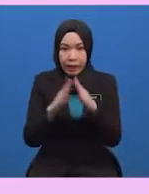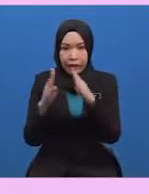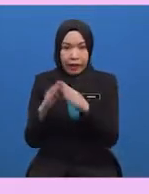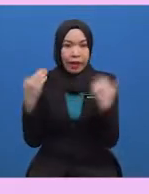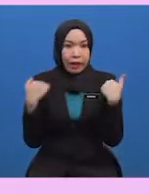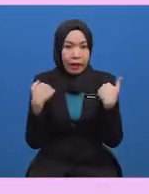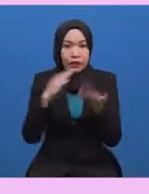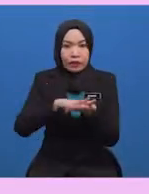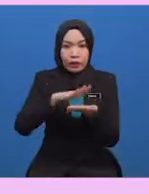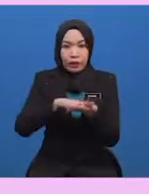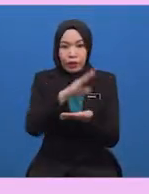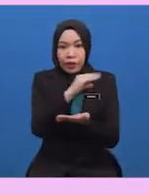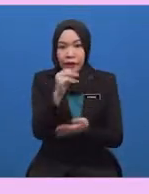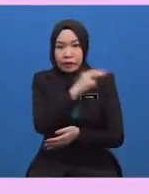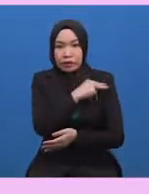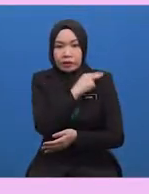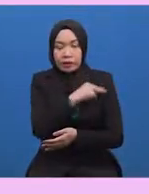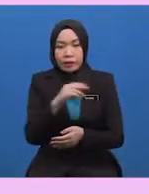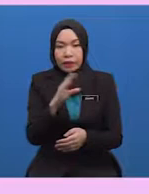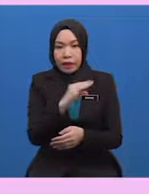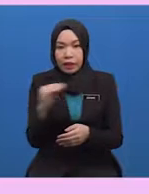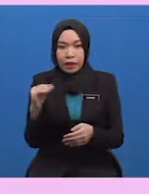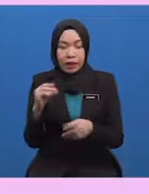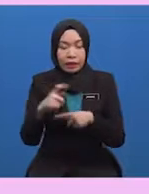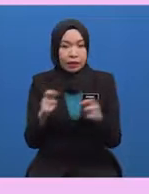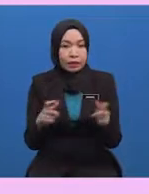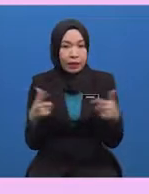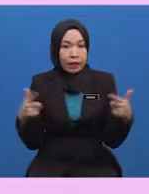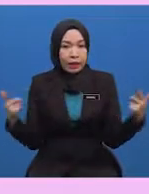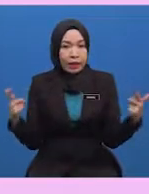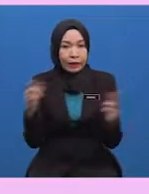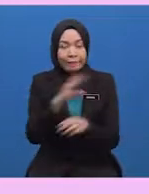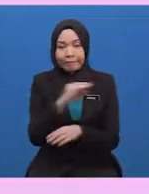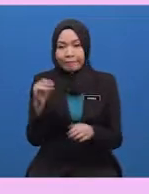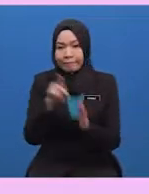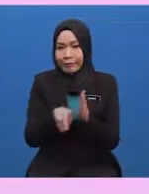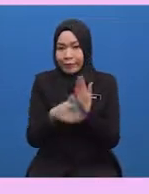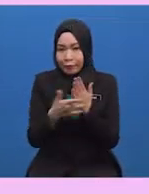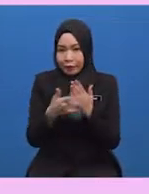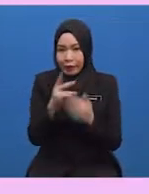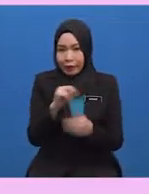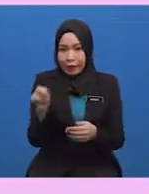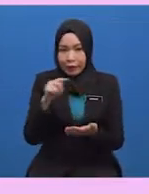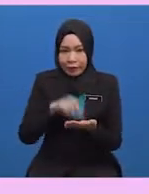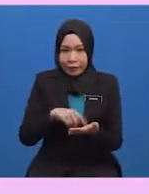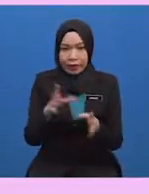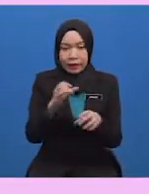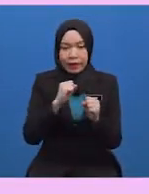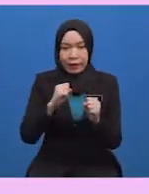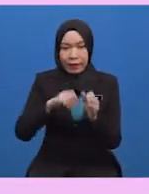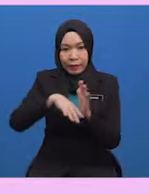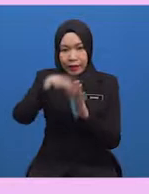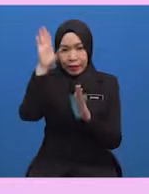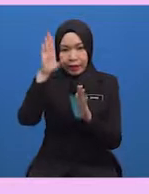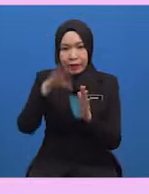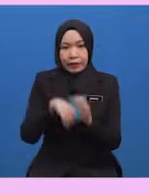tempat rekreasi dan sebagainya. Secara tidak langsung, segala kemudahan ini dapat meningkatkan kualiti hidup